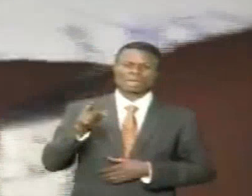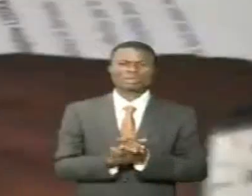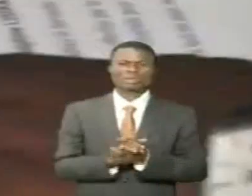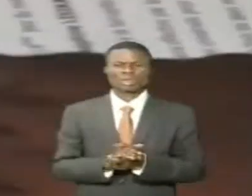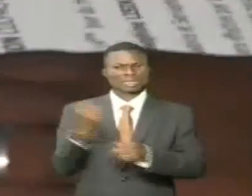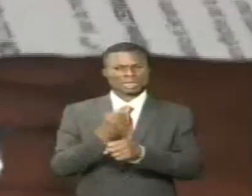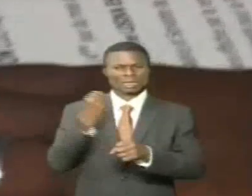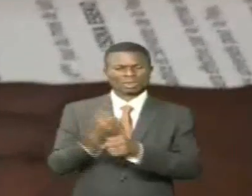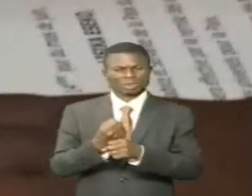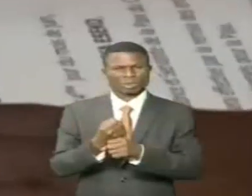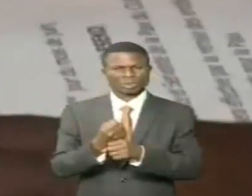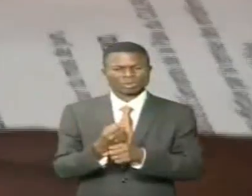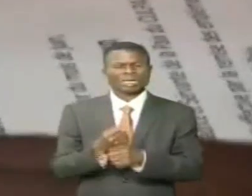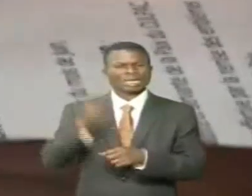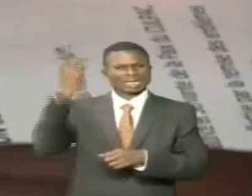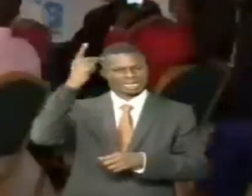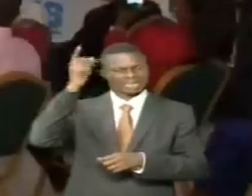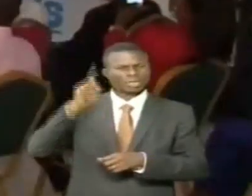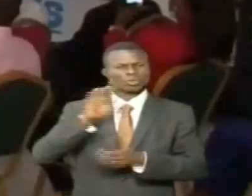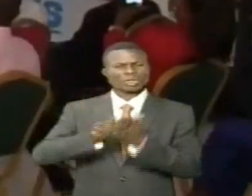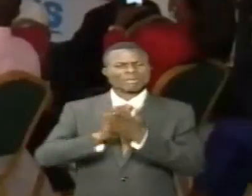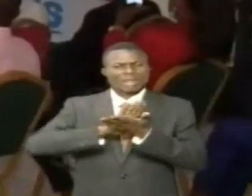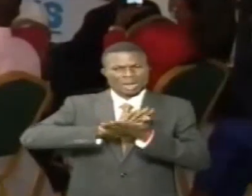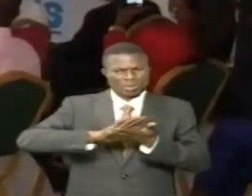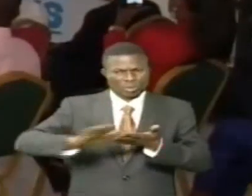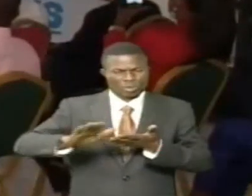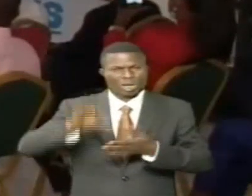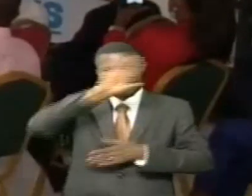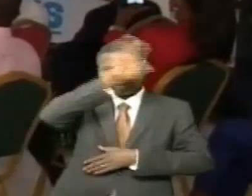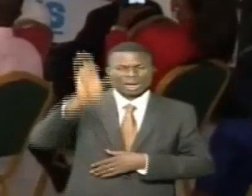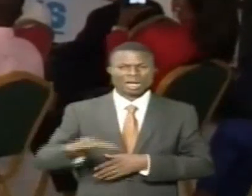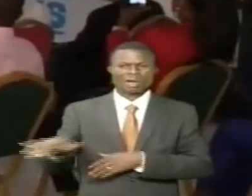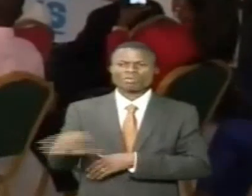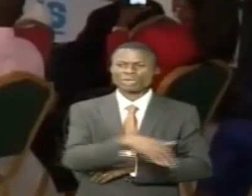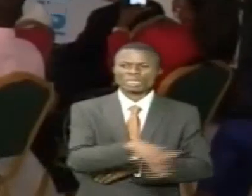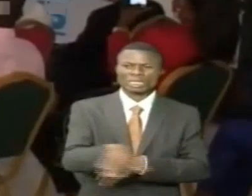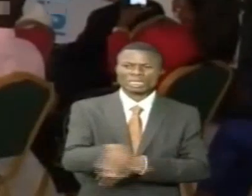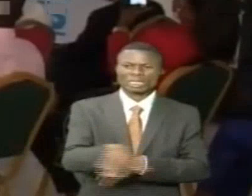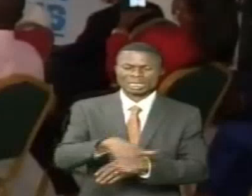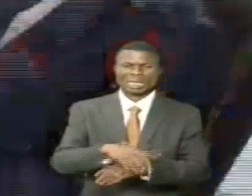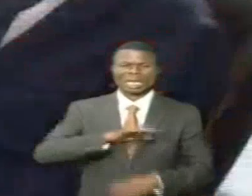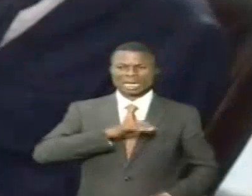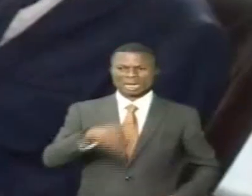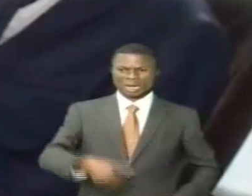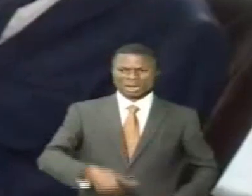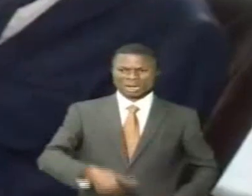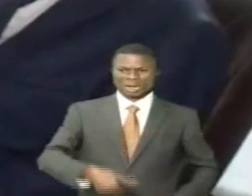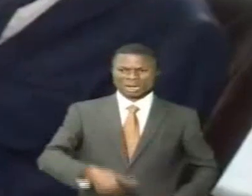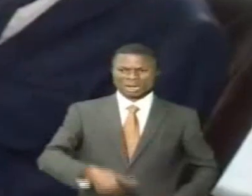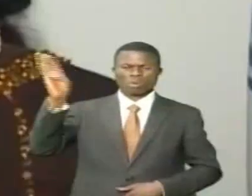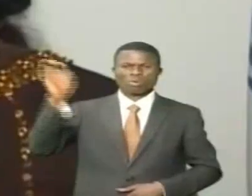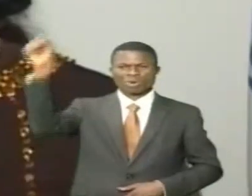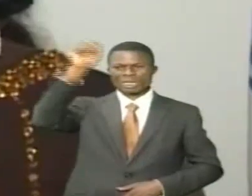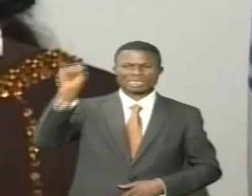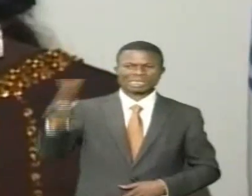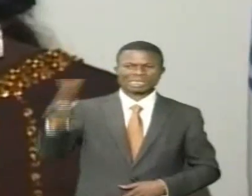travers l'opération Kinbopeto, dans les communes de Ngiringiri, Kasavubu, Kumbi et Selemba.